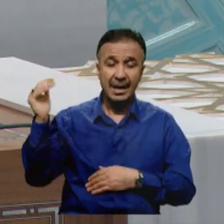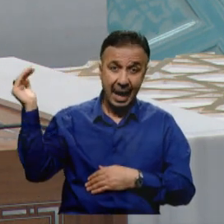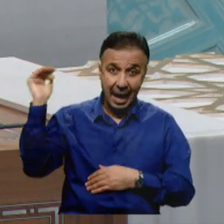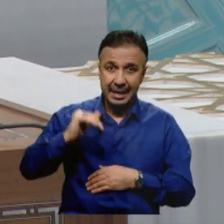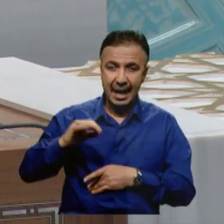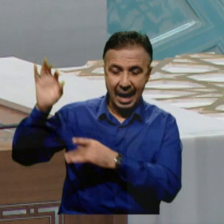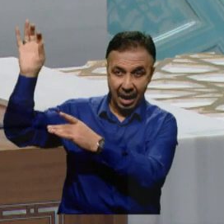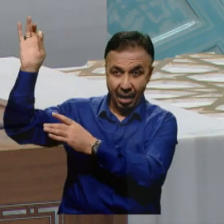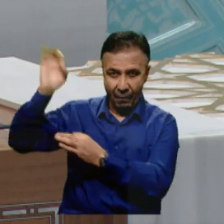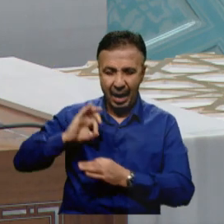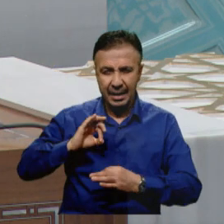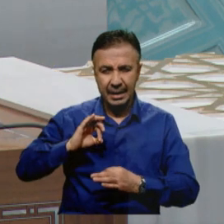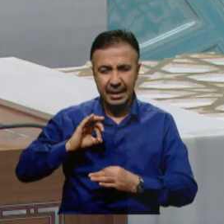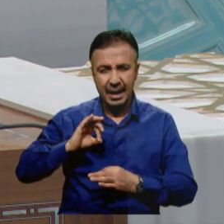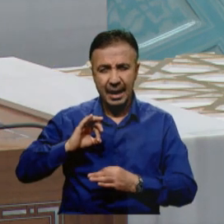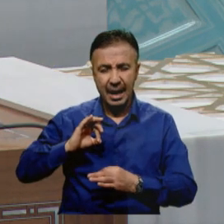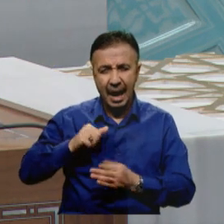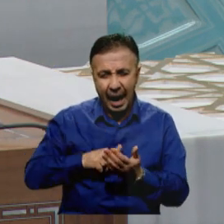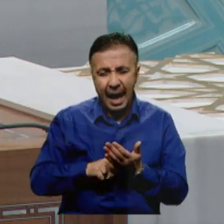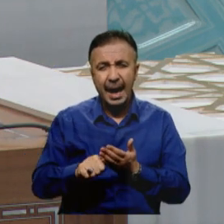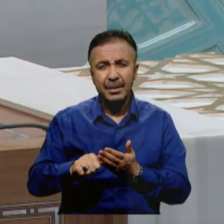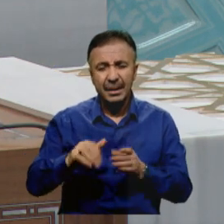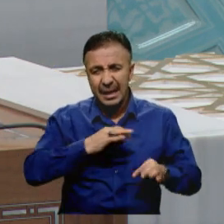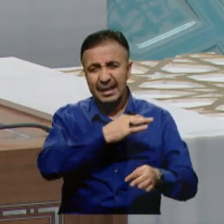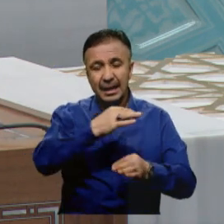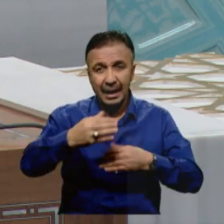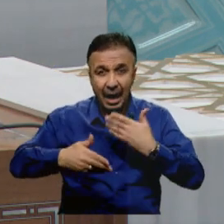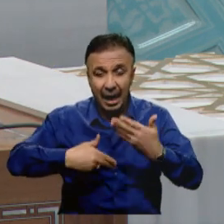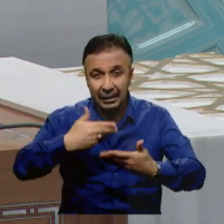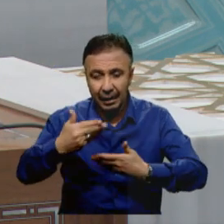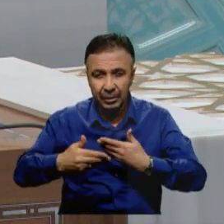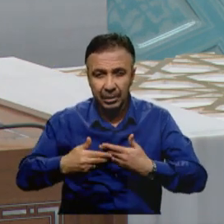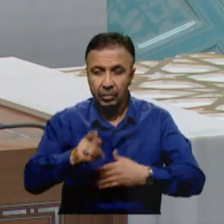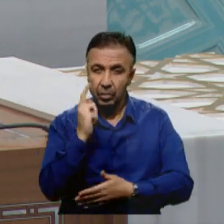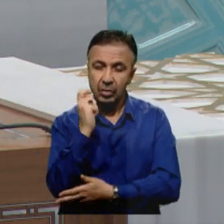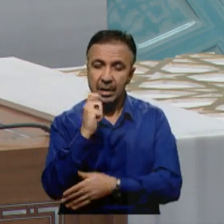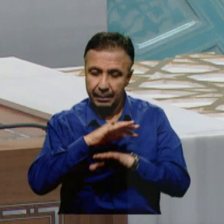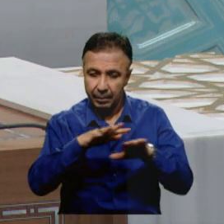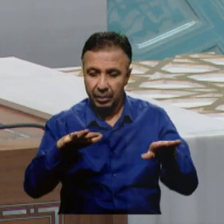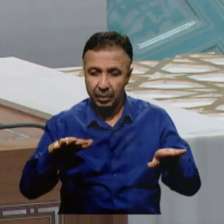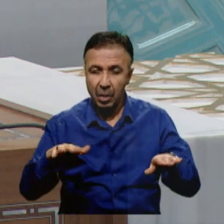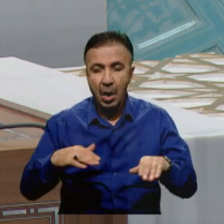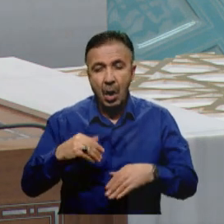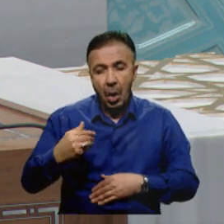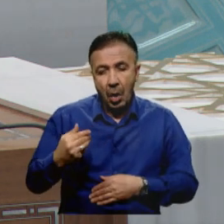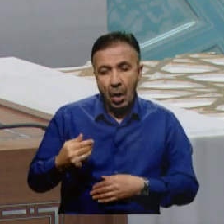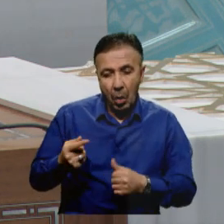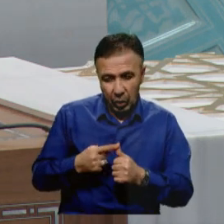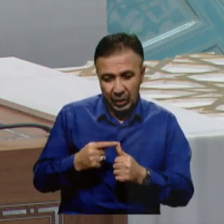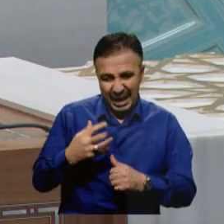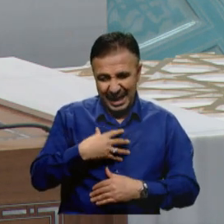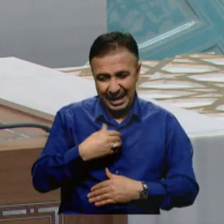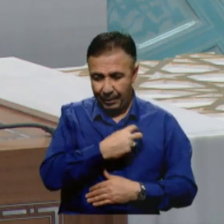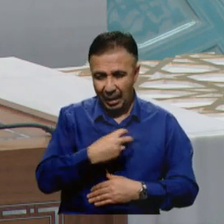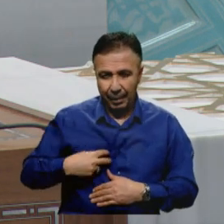insanlara aktarmışlardır. Aktarırken de önce kendileri yaşamışlar, örnek hayatlarıyla insanlara din-i